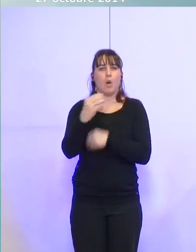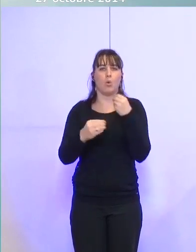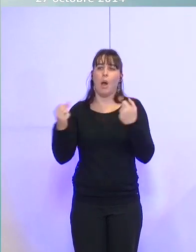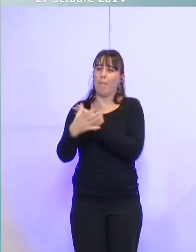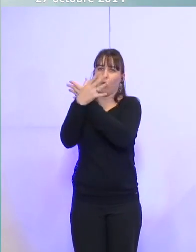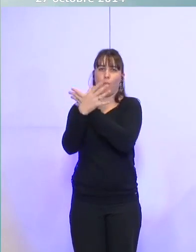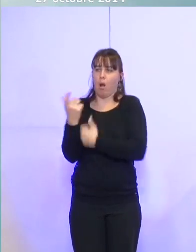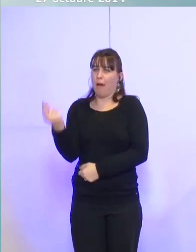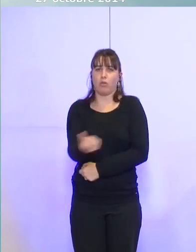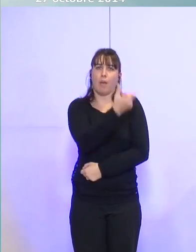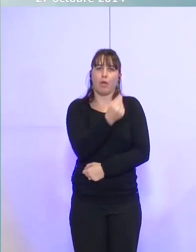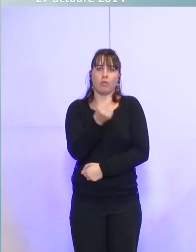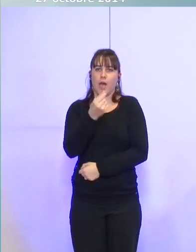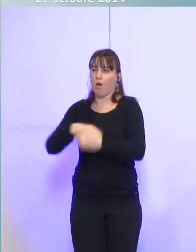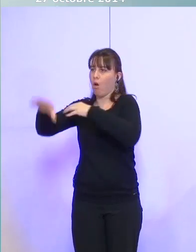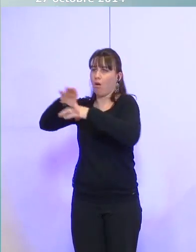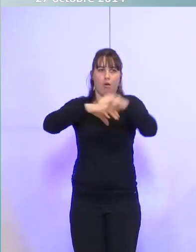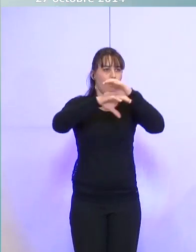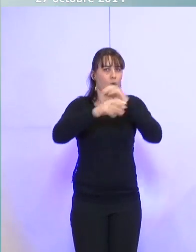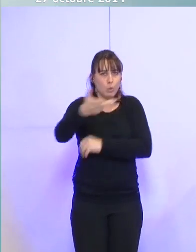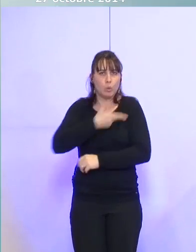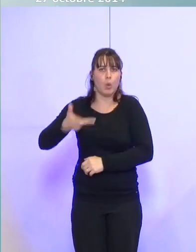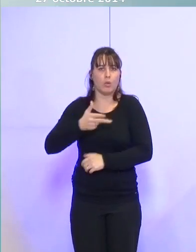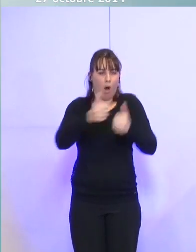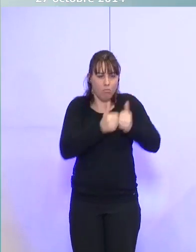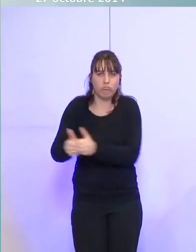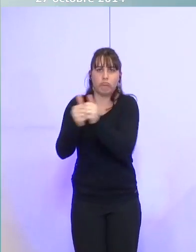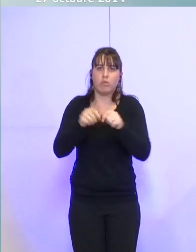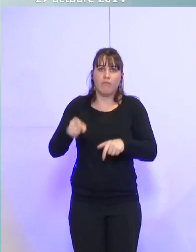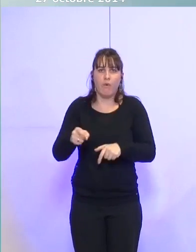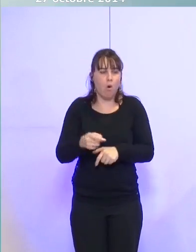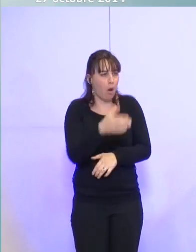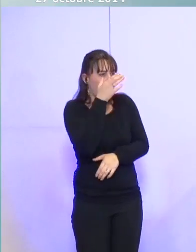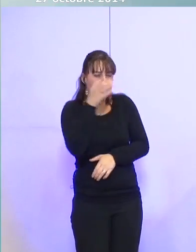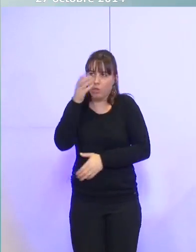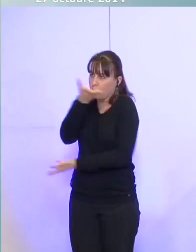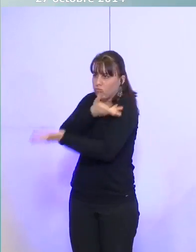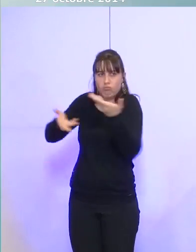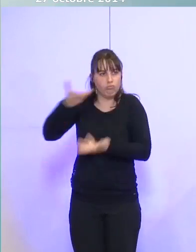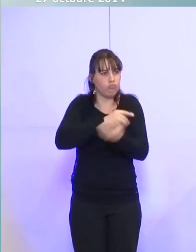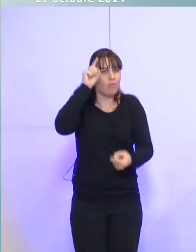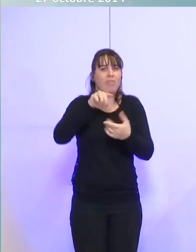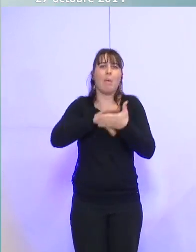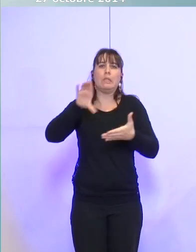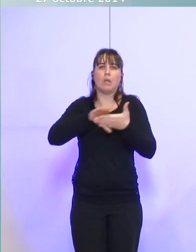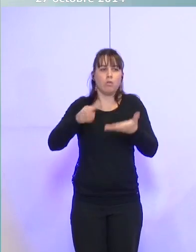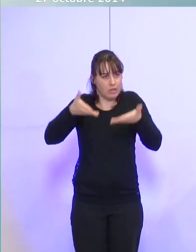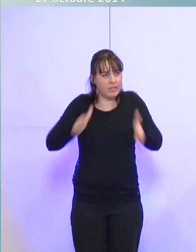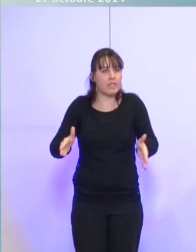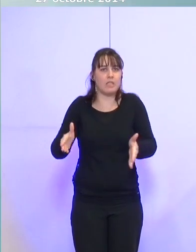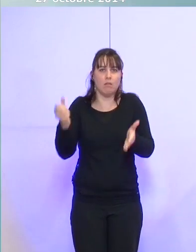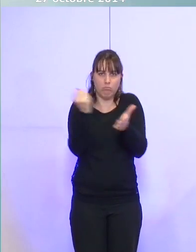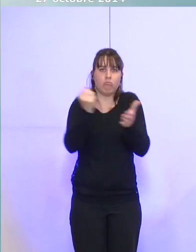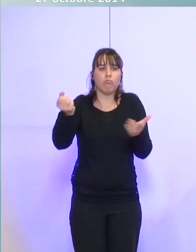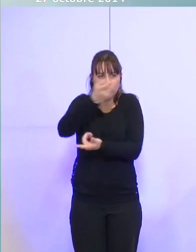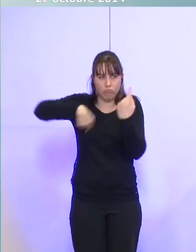à inventer ensemble et à décider ensemble, notamment sur les questions de licence, par exemple. Bon,